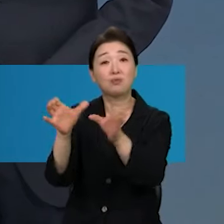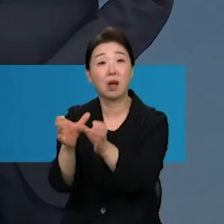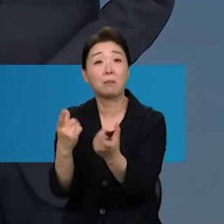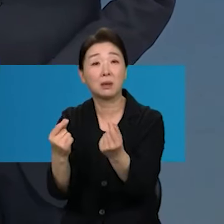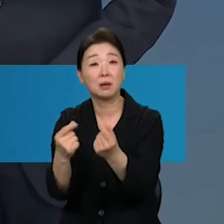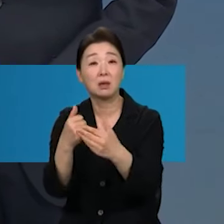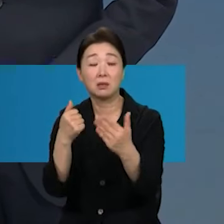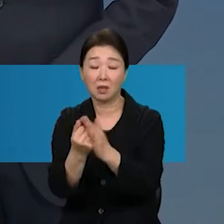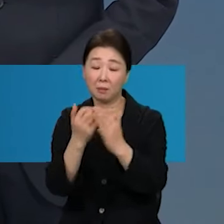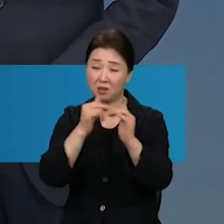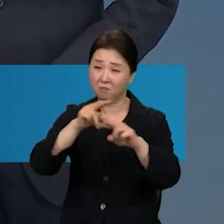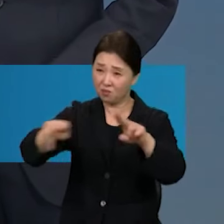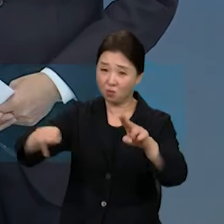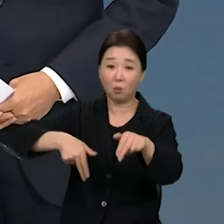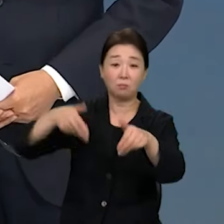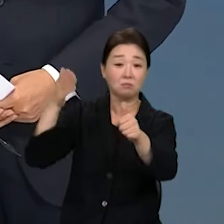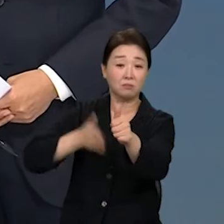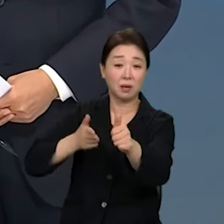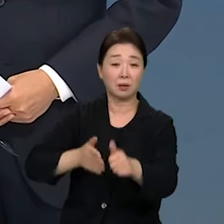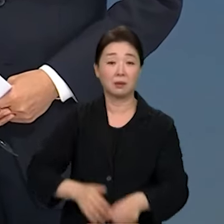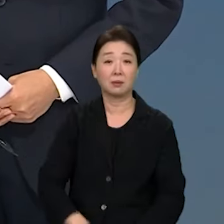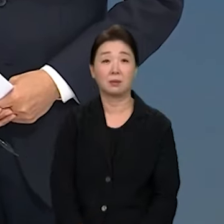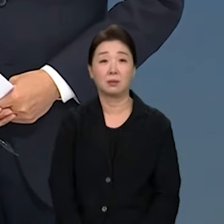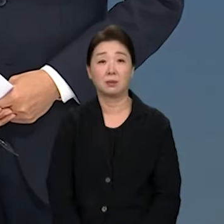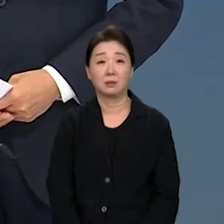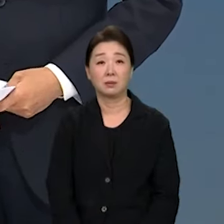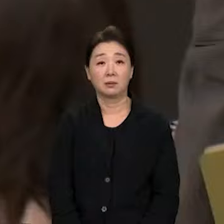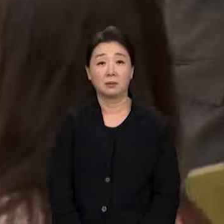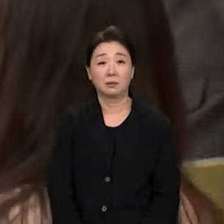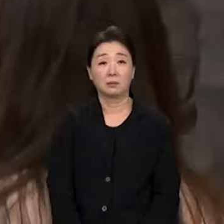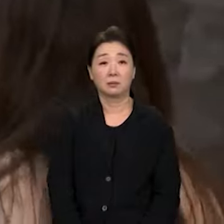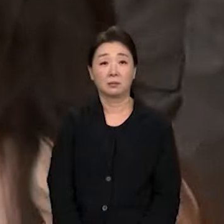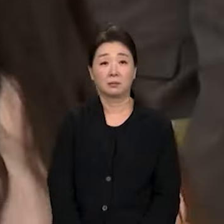철회하라는 요구가 나오고 있는 겁니다. 윤세민아 기자입니다.